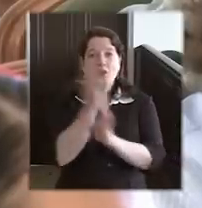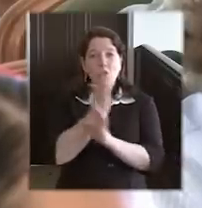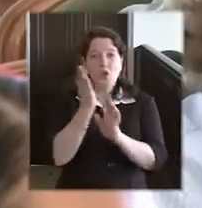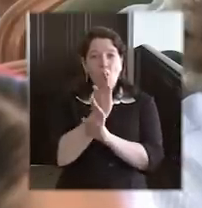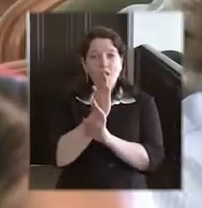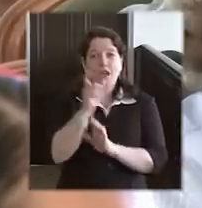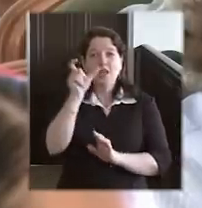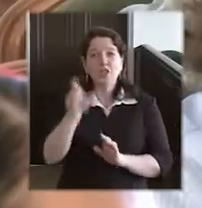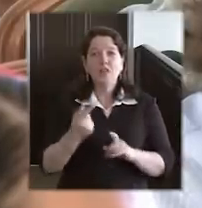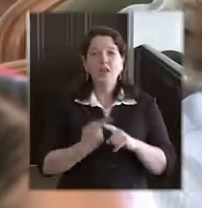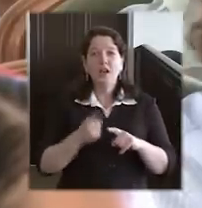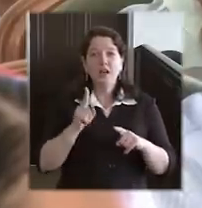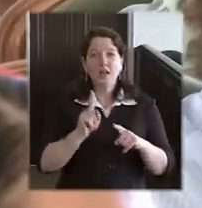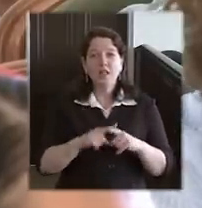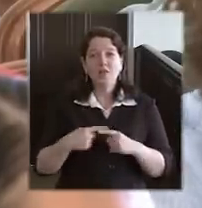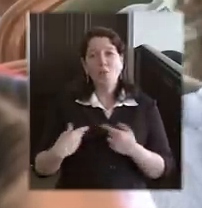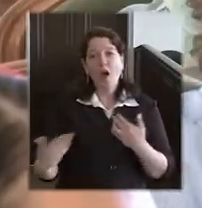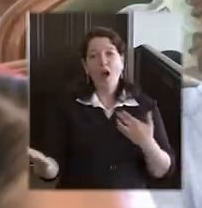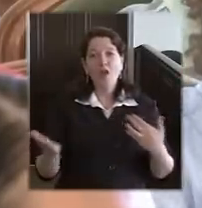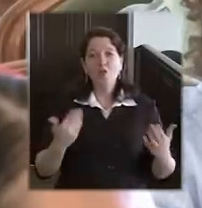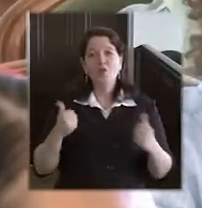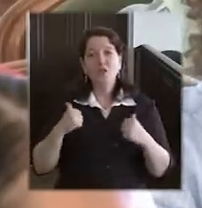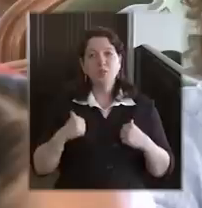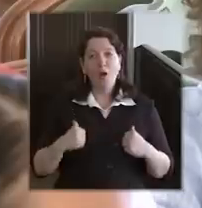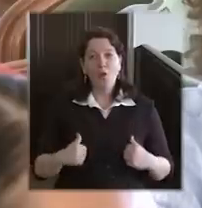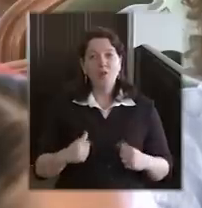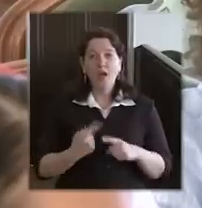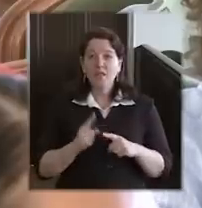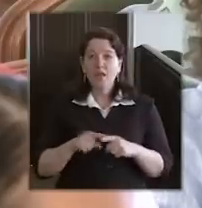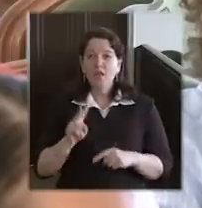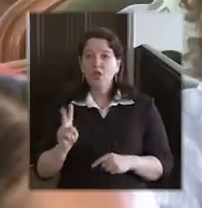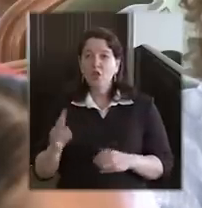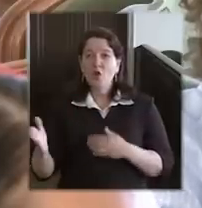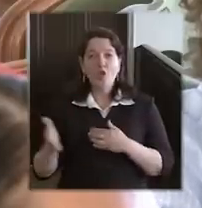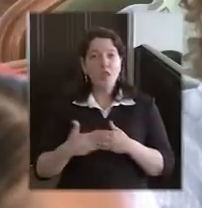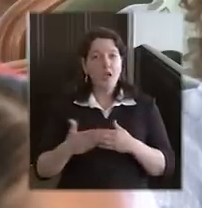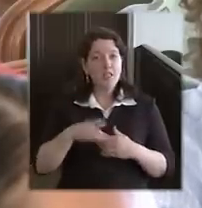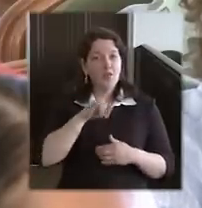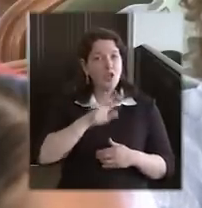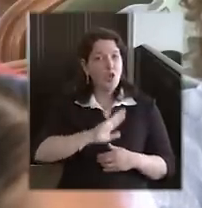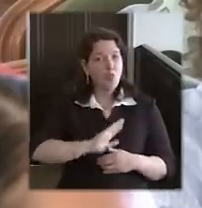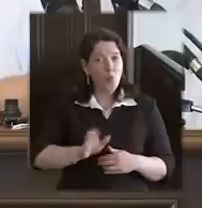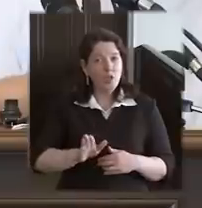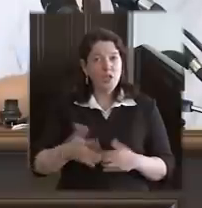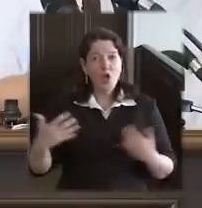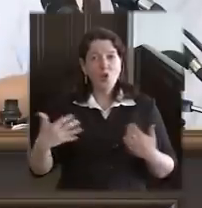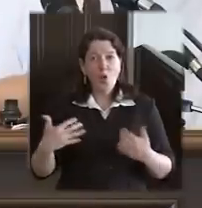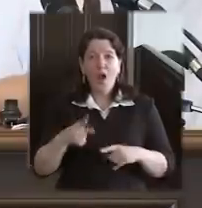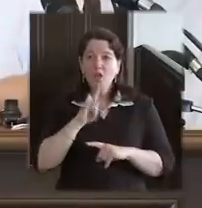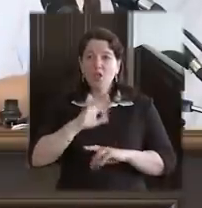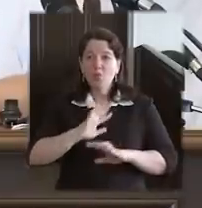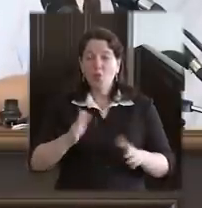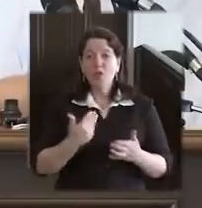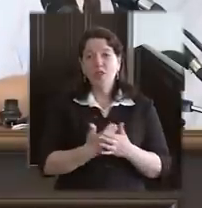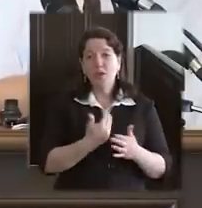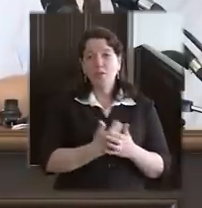достаточно спокойно, ну, нас никто не будет ругать, никто наказывать, никто не будет наказывать. Да. Ну,